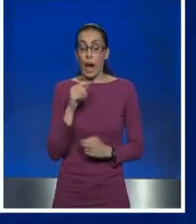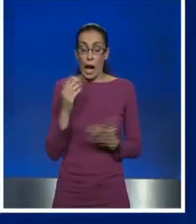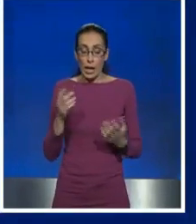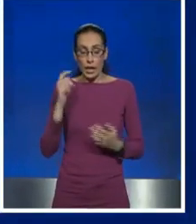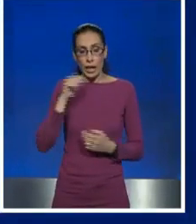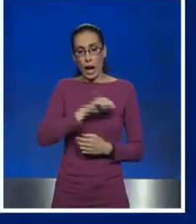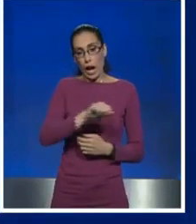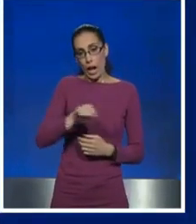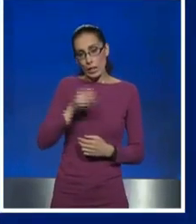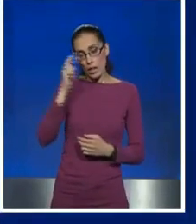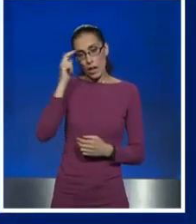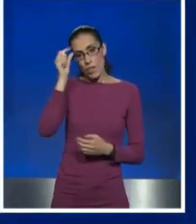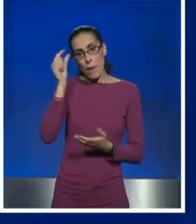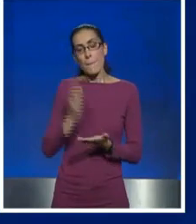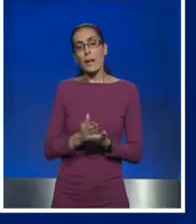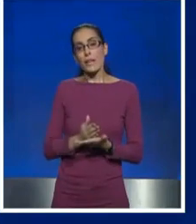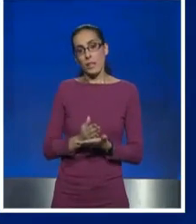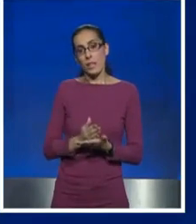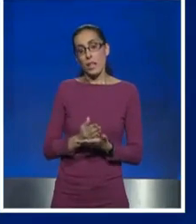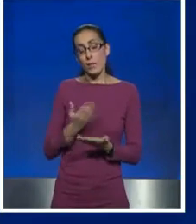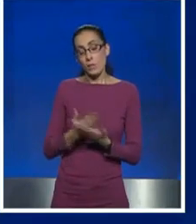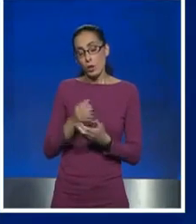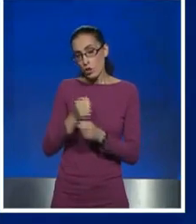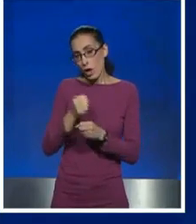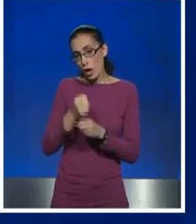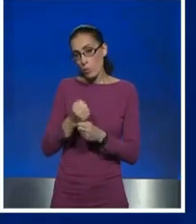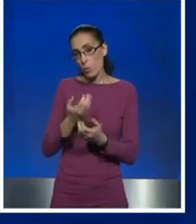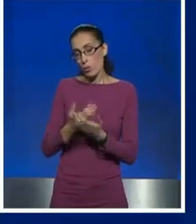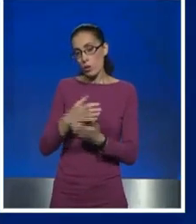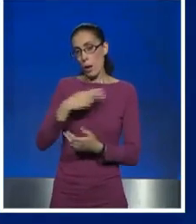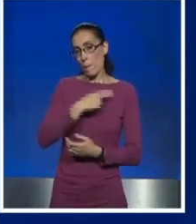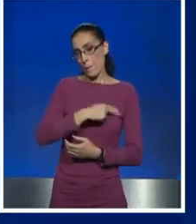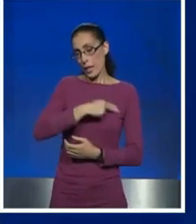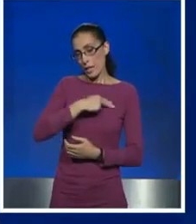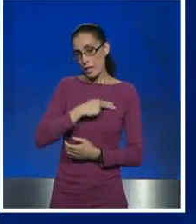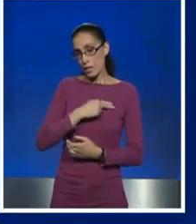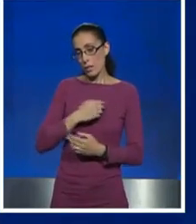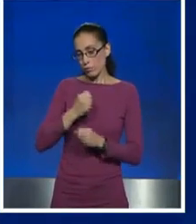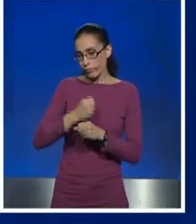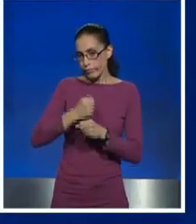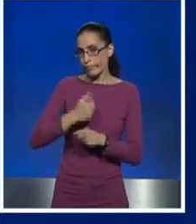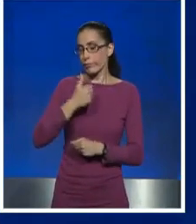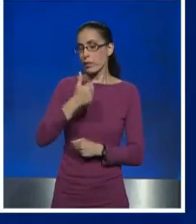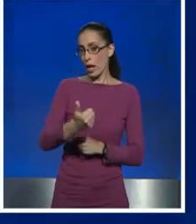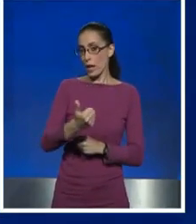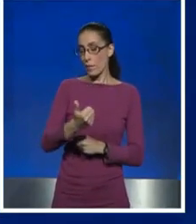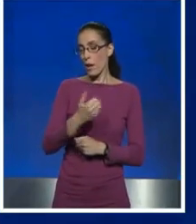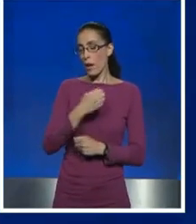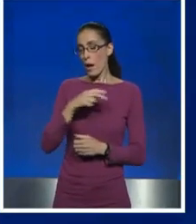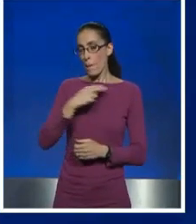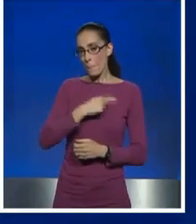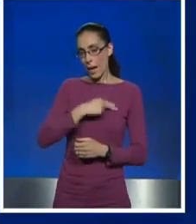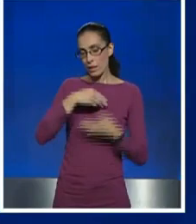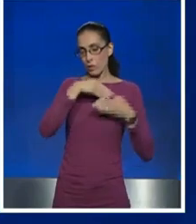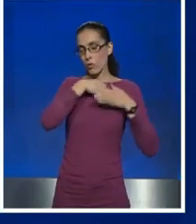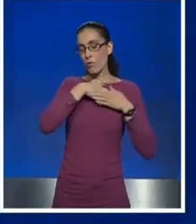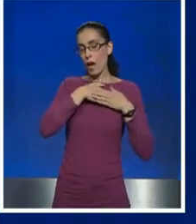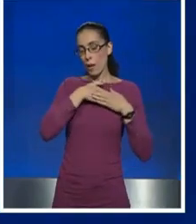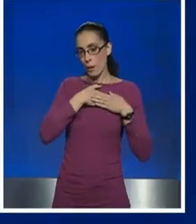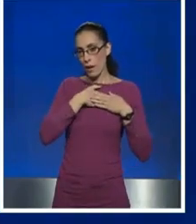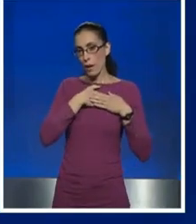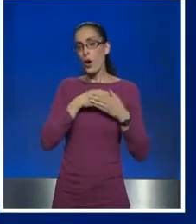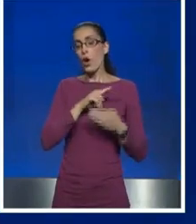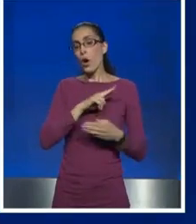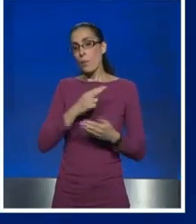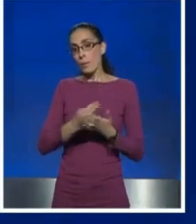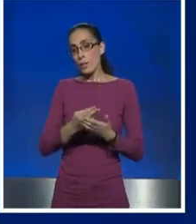nemmen li biex naħdmu bisħieħ pajjiżna irid ikun f'qalbna għal il-ġustizzja soċjali ikun dik